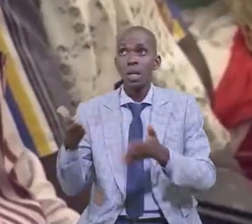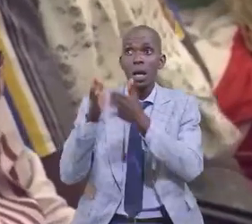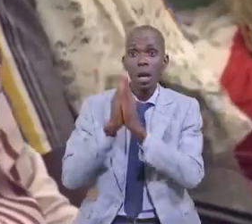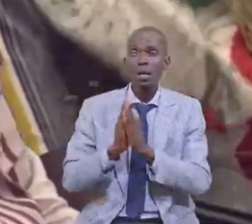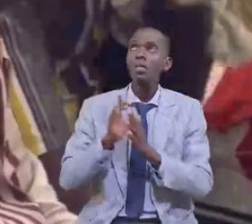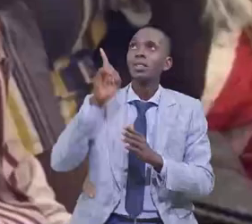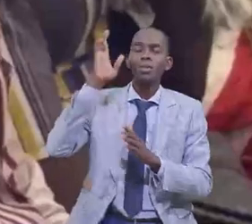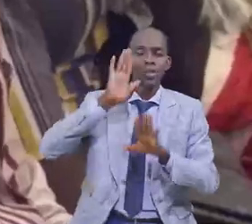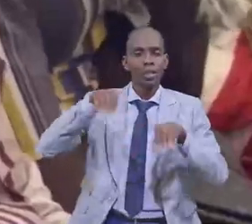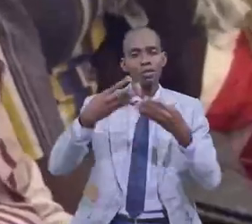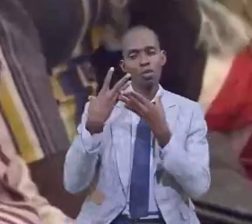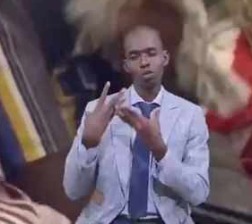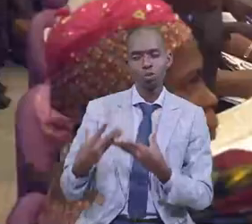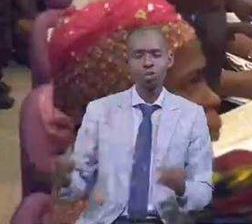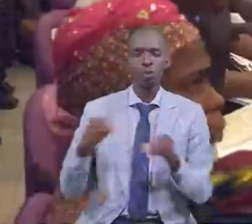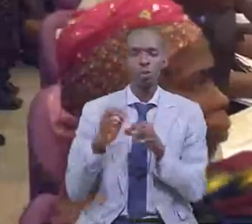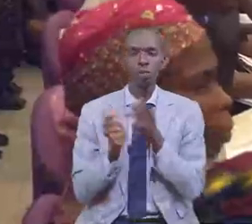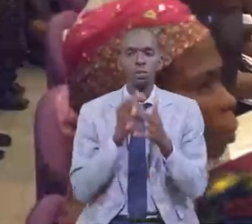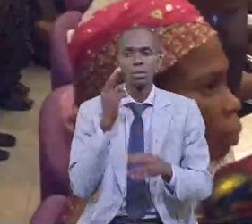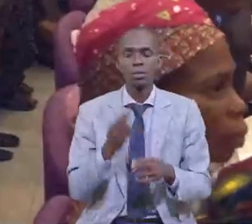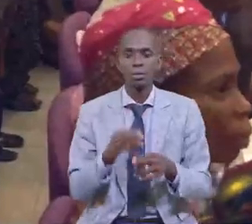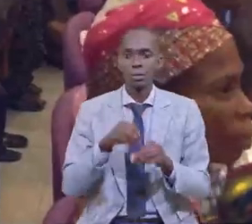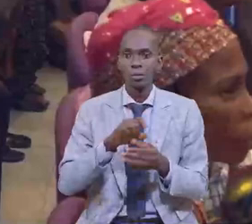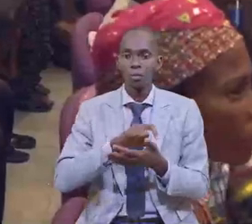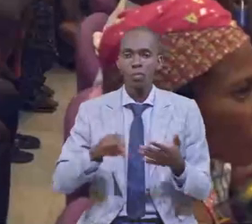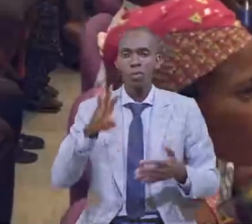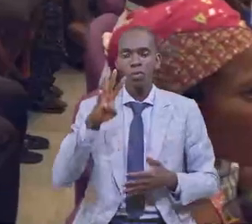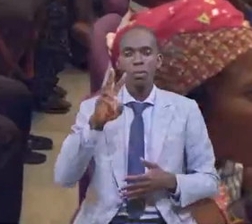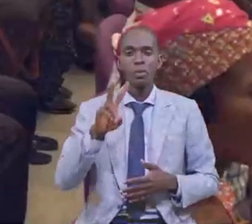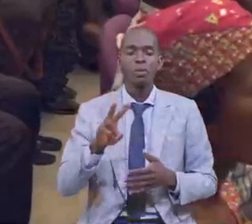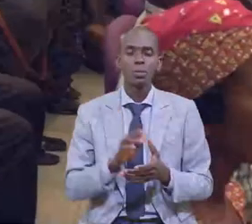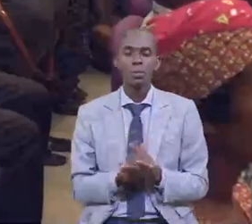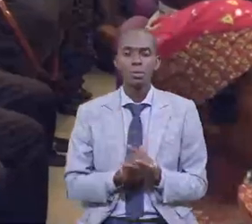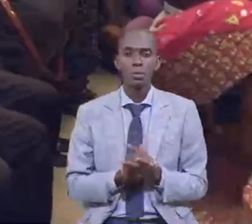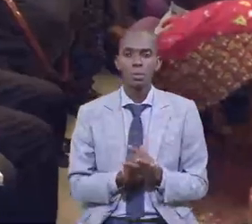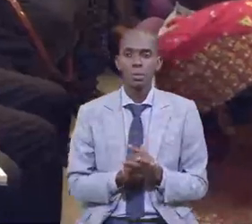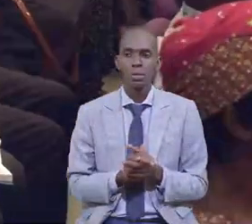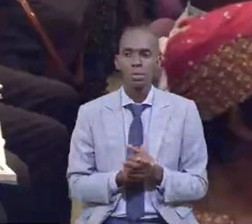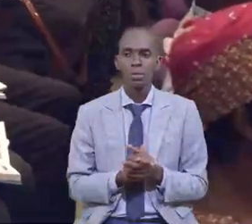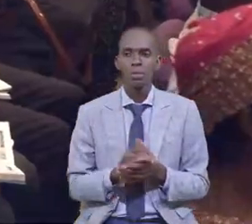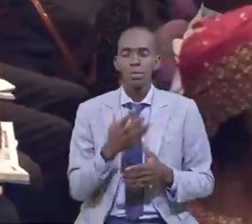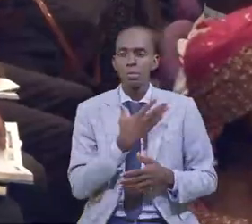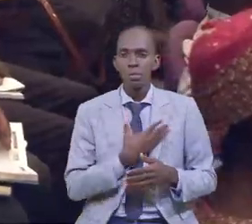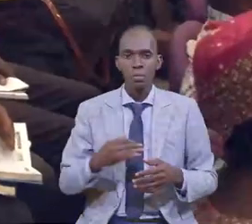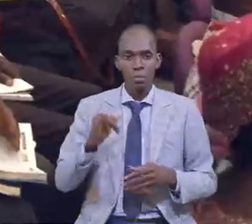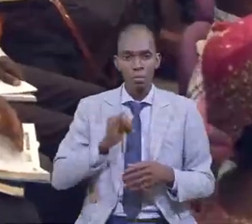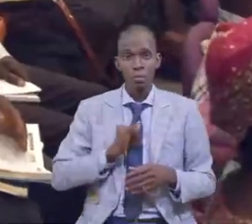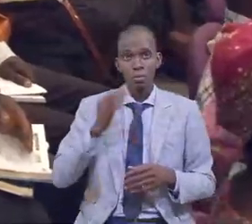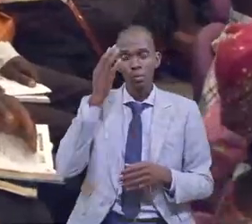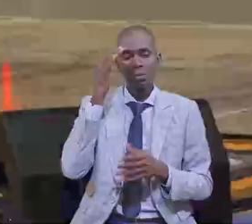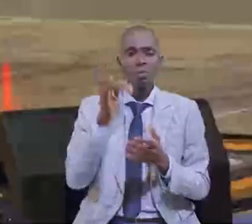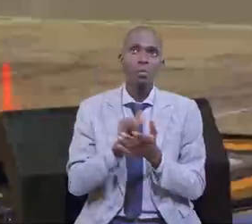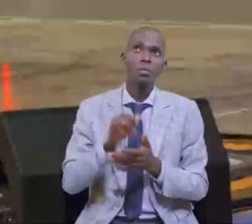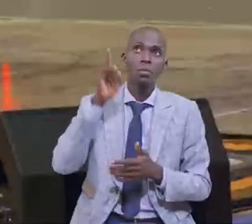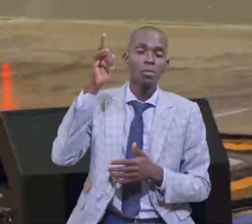et cela, la solution viendra. Verset 42. Pour moi, je savais que